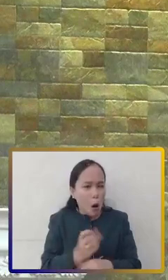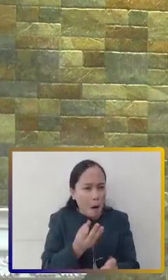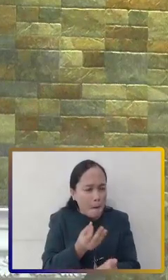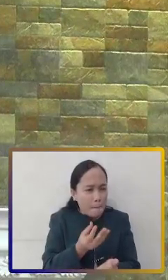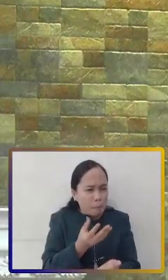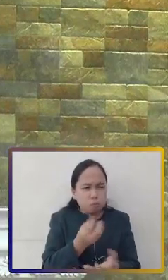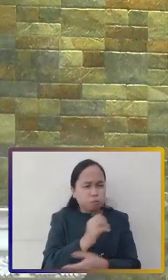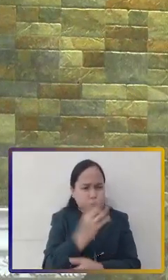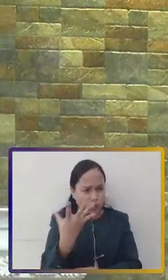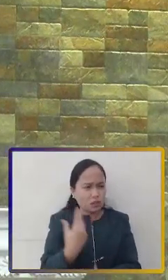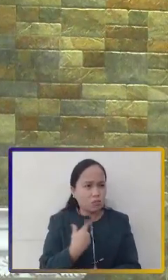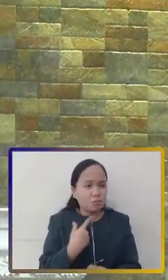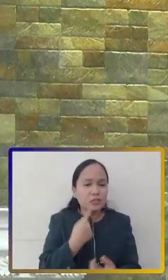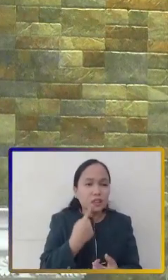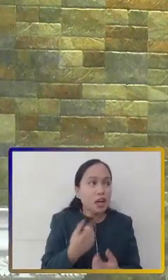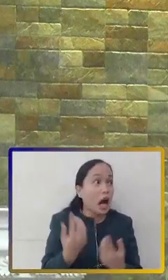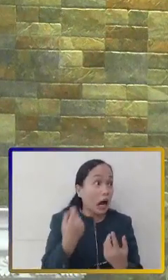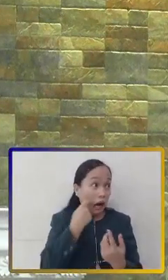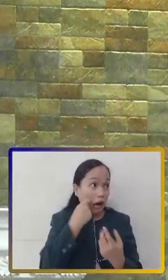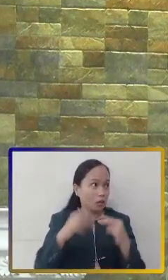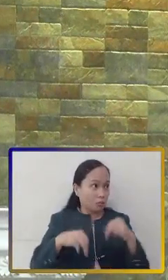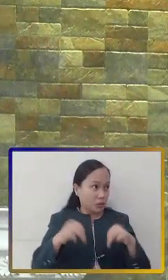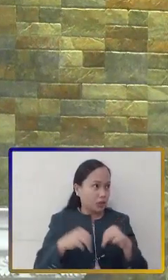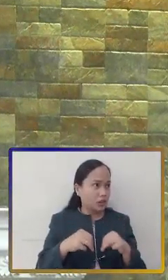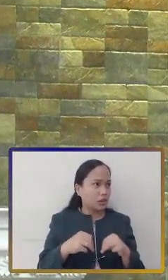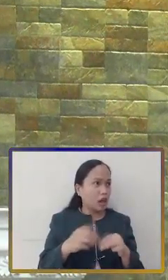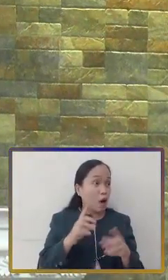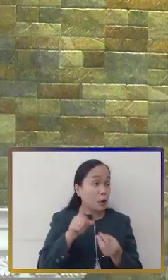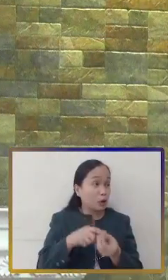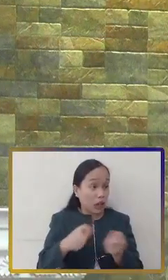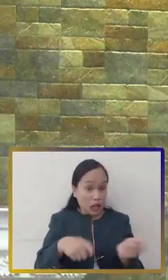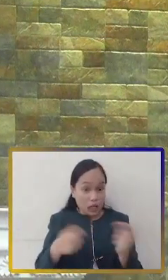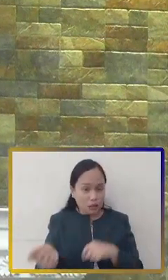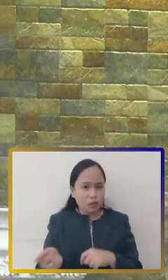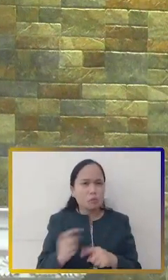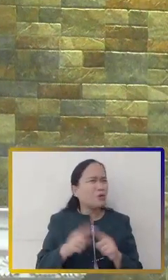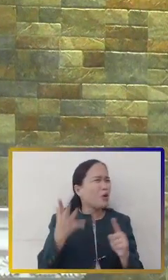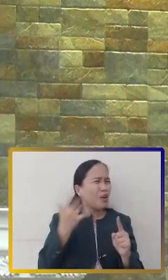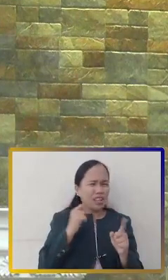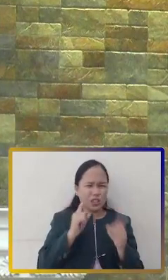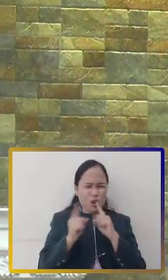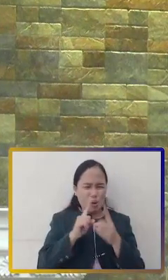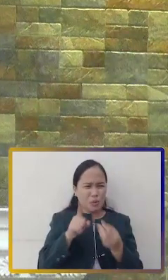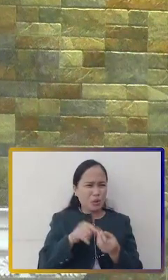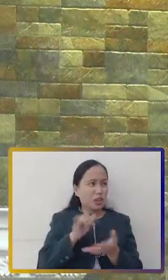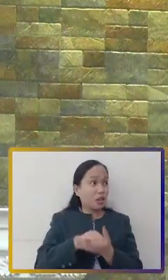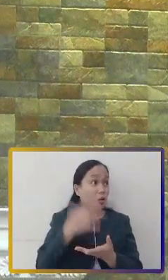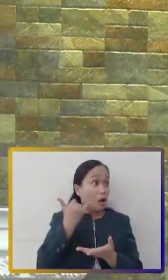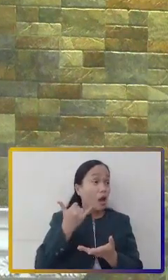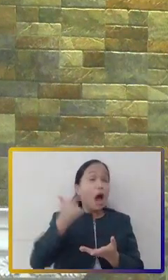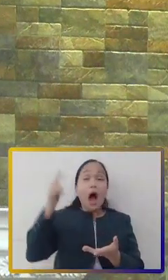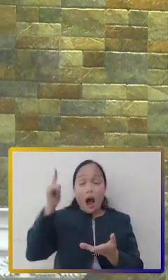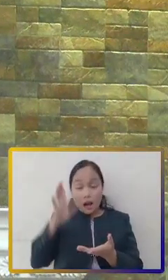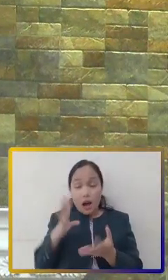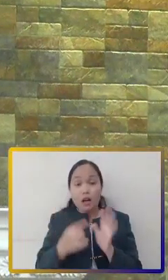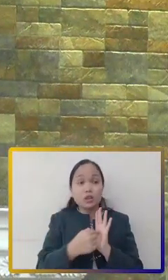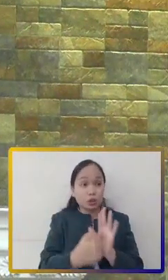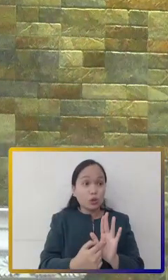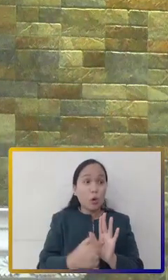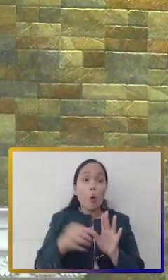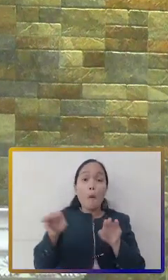Pero kaya ko po sinasabi sa inyo yan, mga kapatid. Nagpapakita ang Diyos ng kanyang galaw sa ating pong